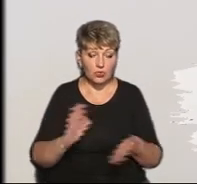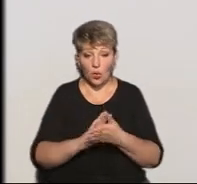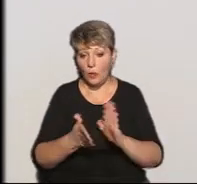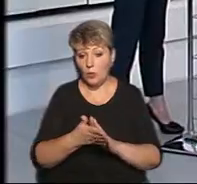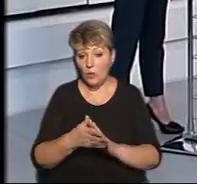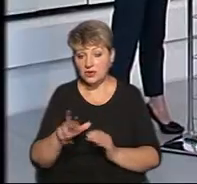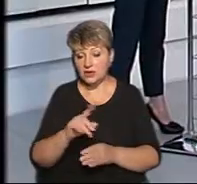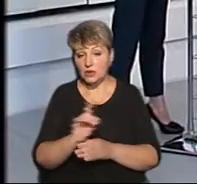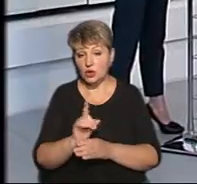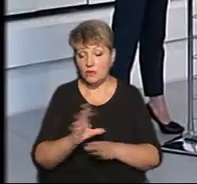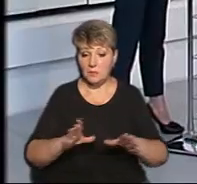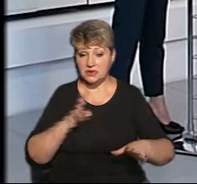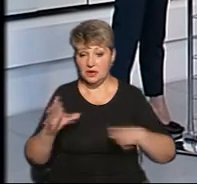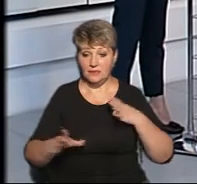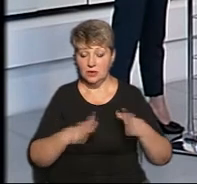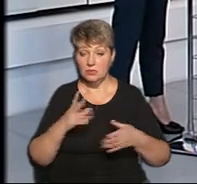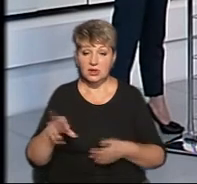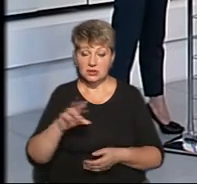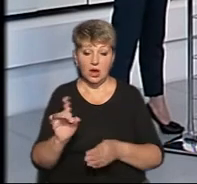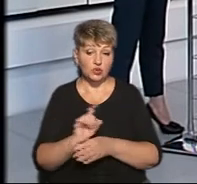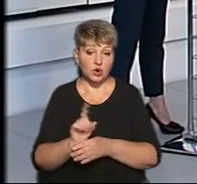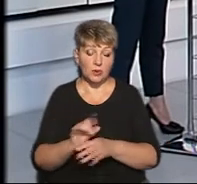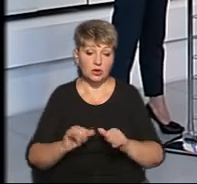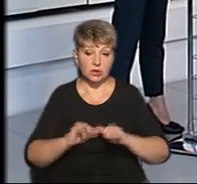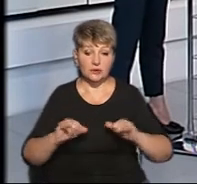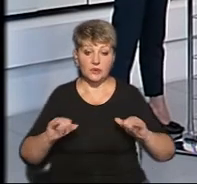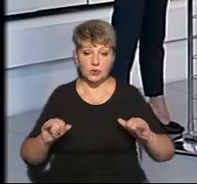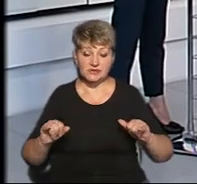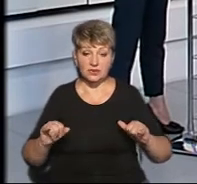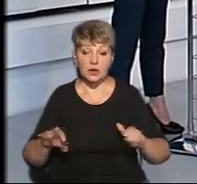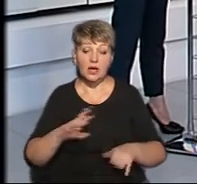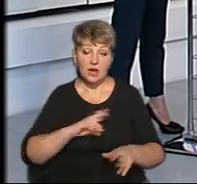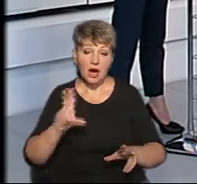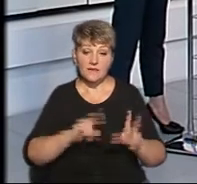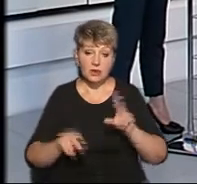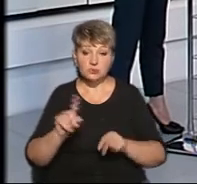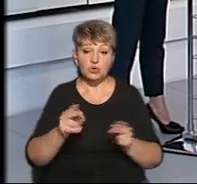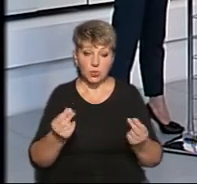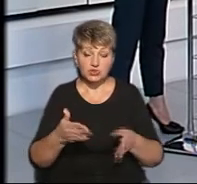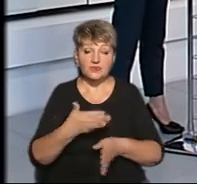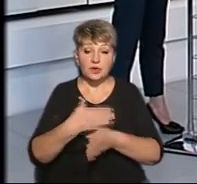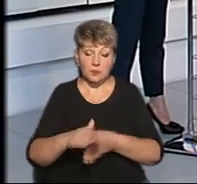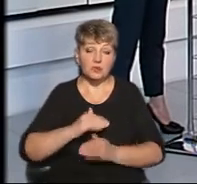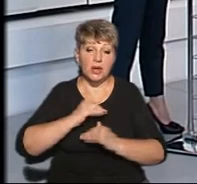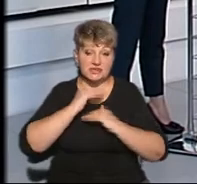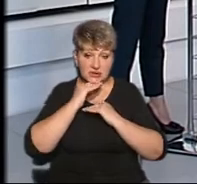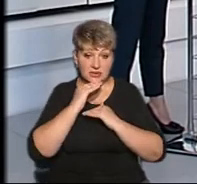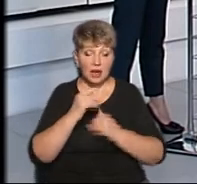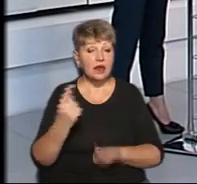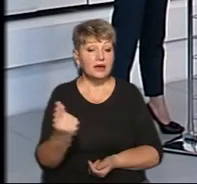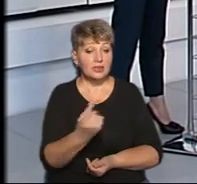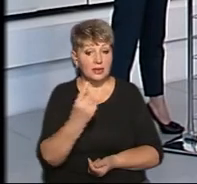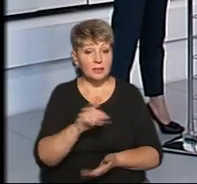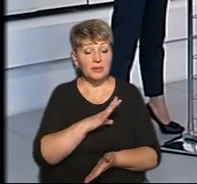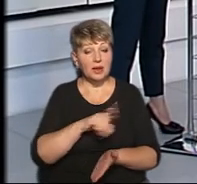умови для нормального тренування, для нормального розвитку. Тому я вважаю, що кошти виділялись достатньо, але єдине там